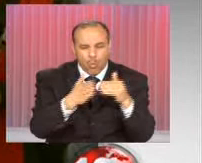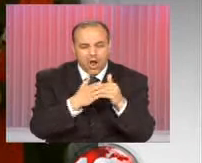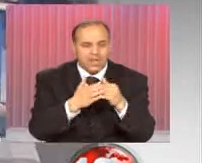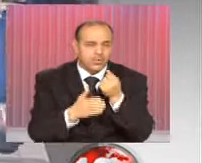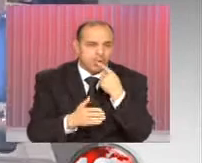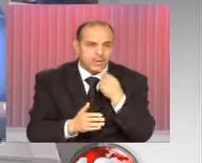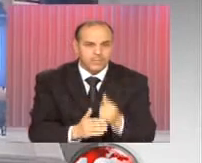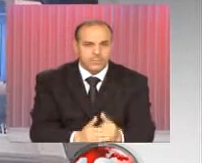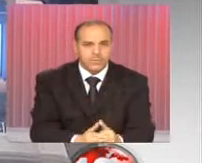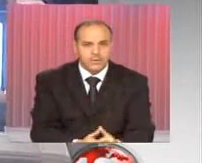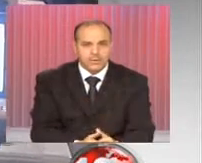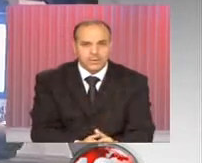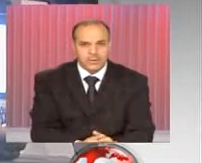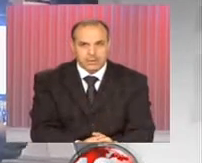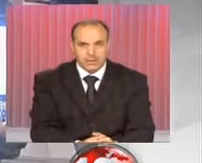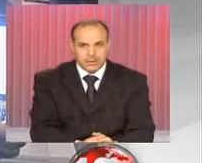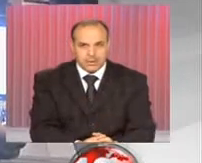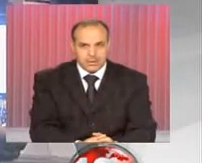العلاج.